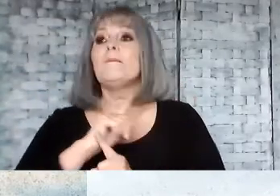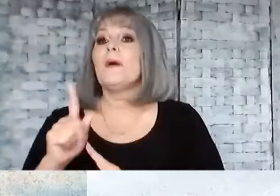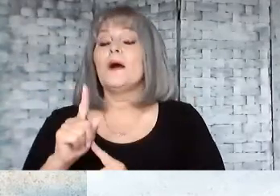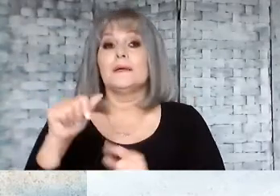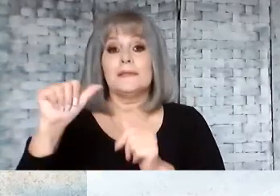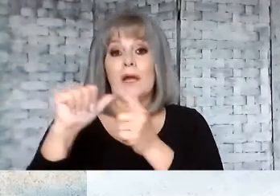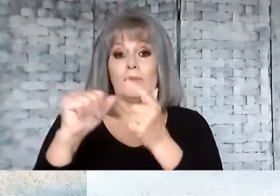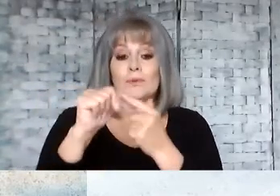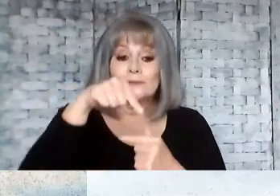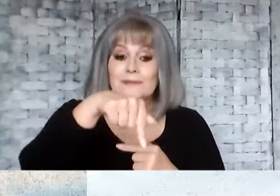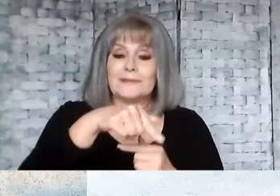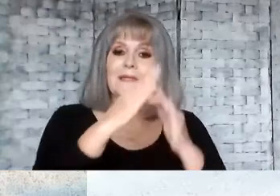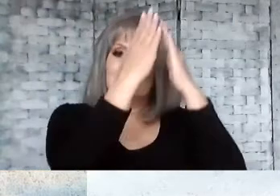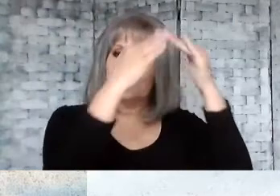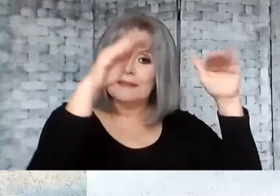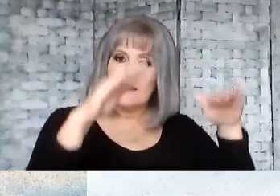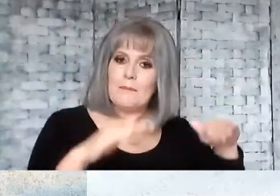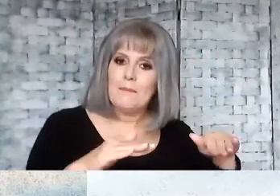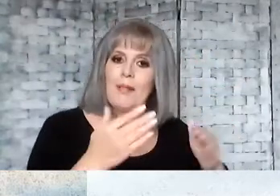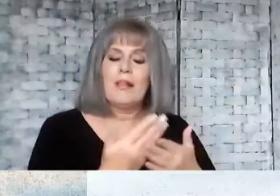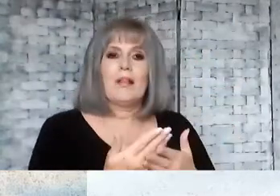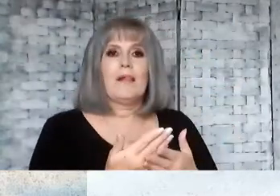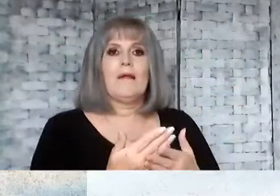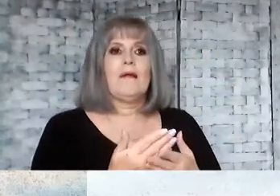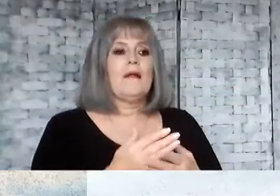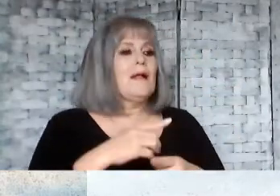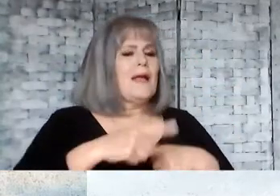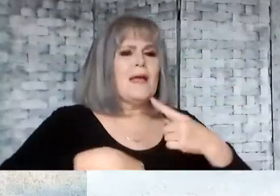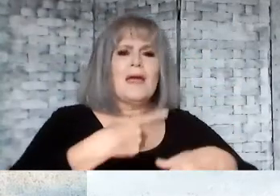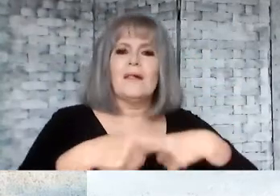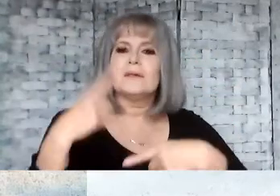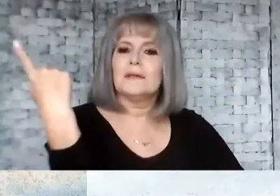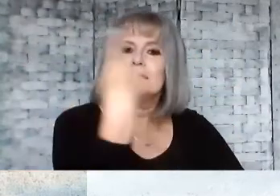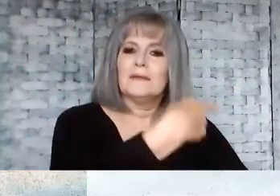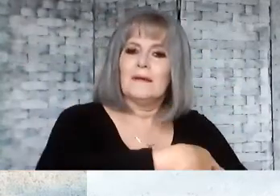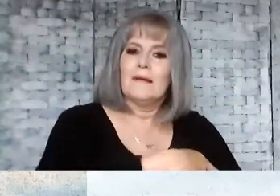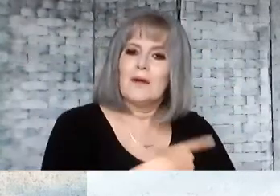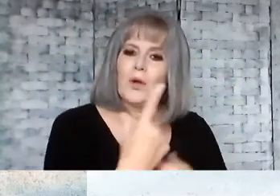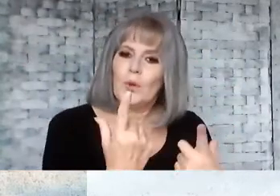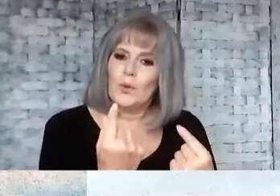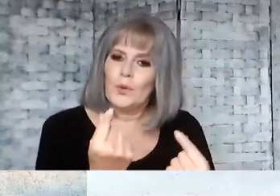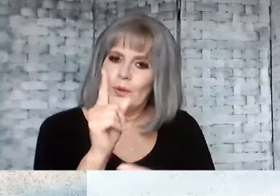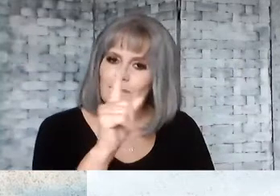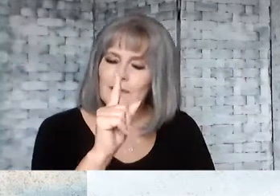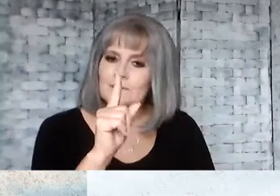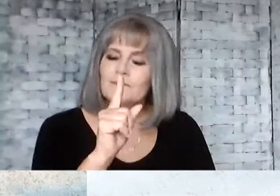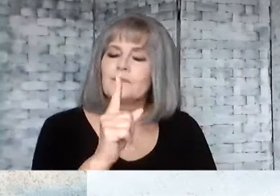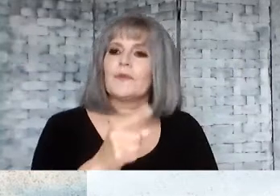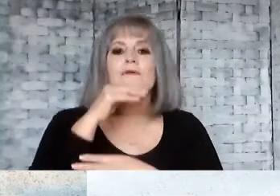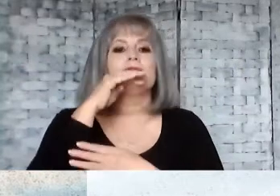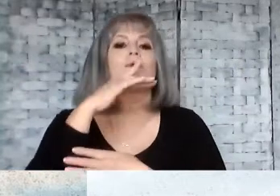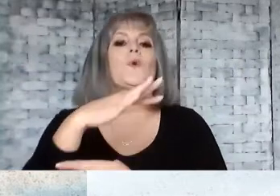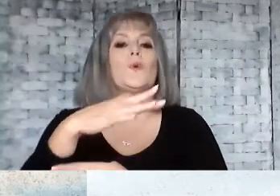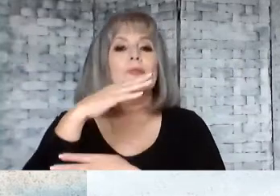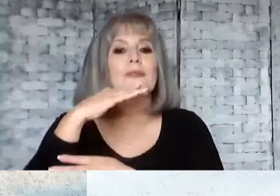gedoen? Dink gou mooi, hulle was gedreig, wat het hulle elke dag gedoen? Die